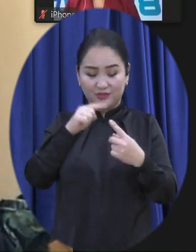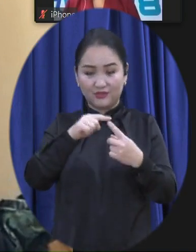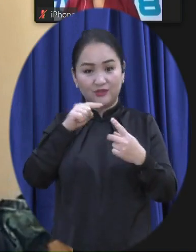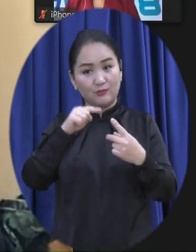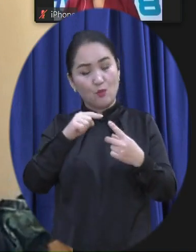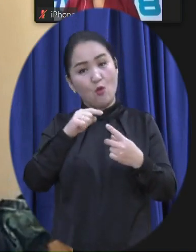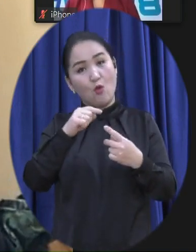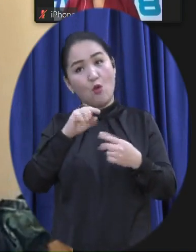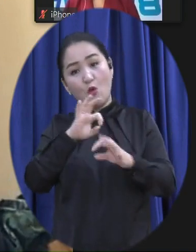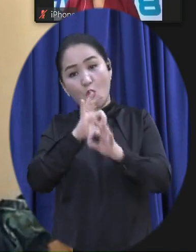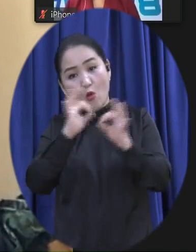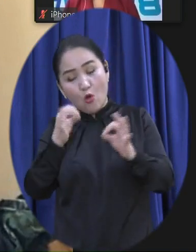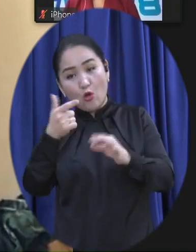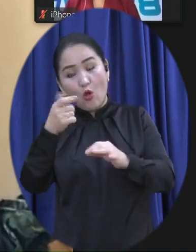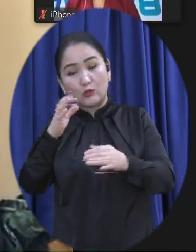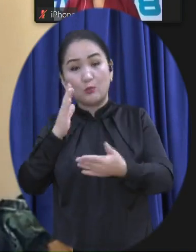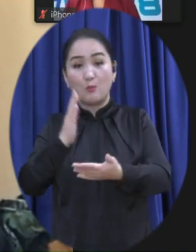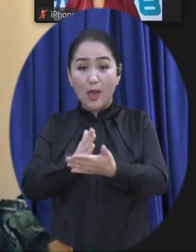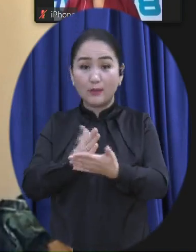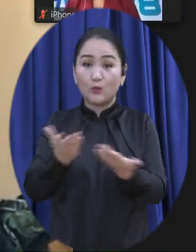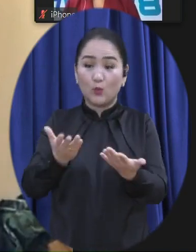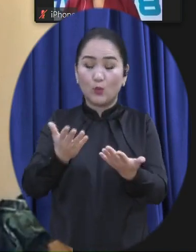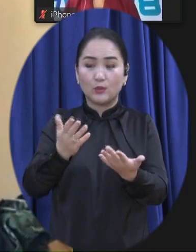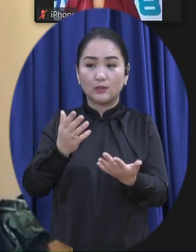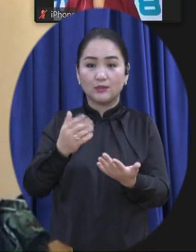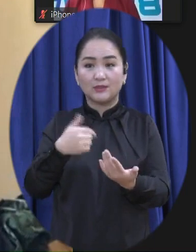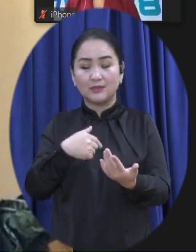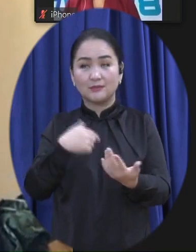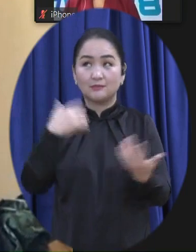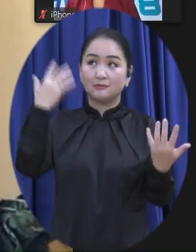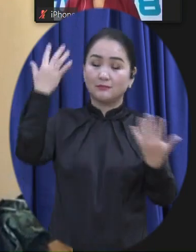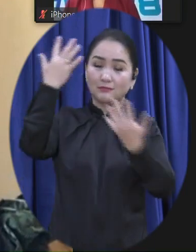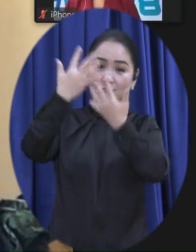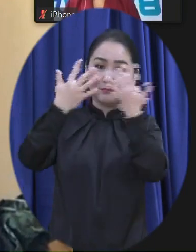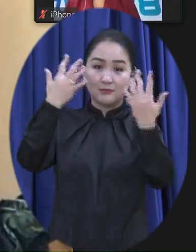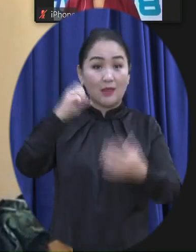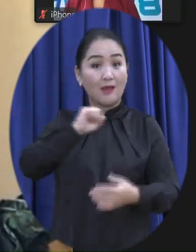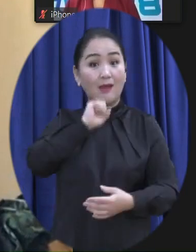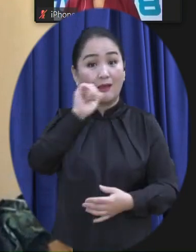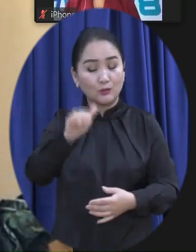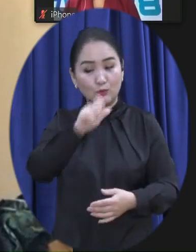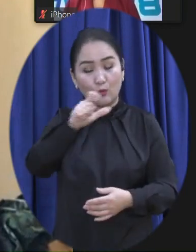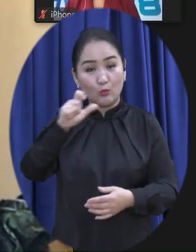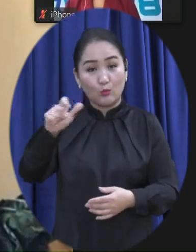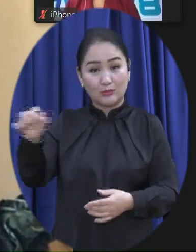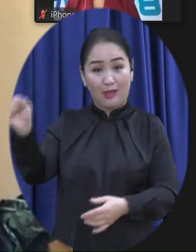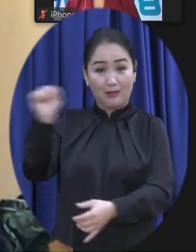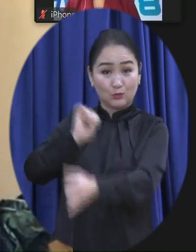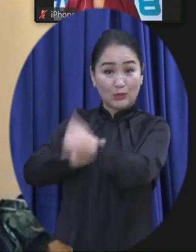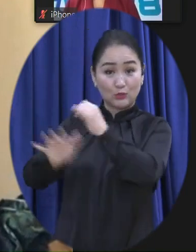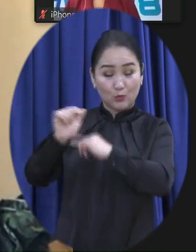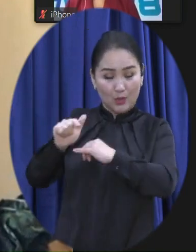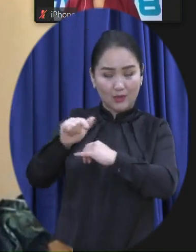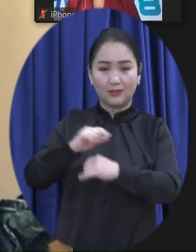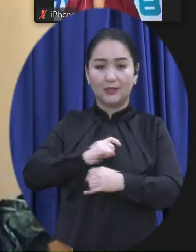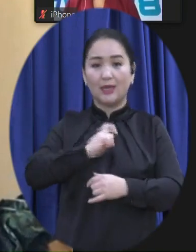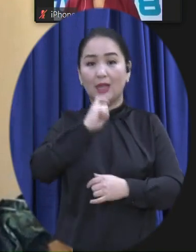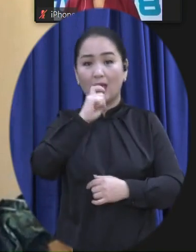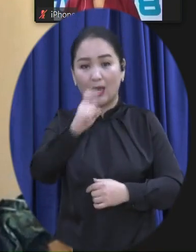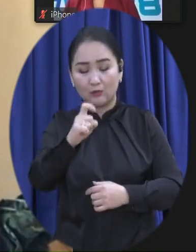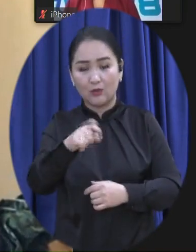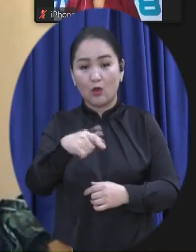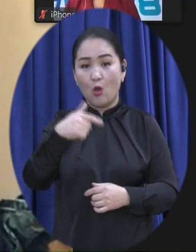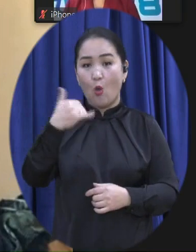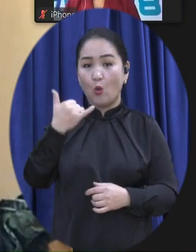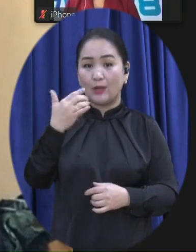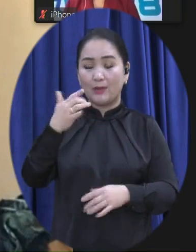байна уугүй юу? Өөр голомт байна уу гэсэн ийм эргэлзээтэй асуултыг бол тавьж байна. Тэгэхээр үүнд та бүхэн хариулт өгөөч. Улаанбаатарт яг хідэн